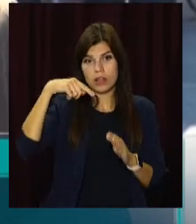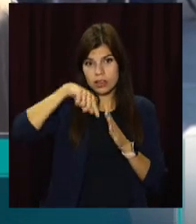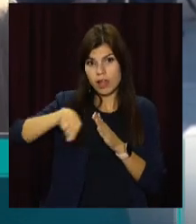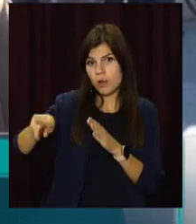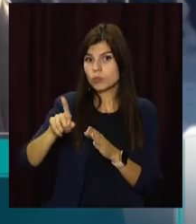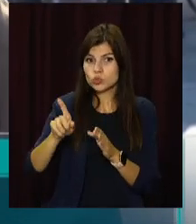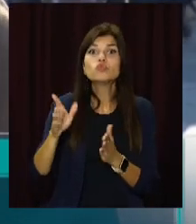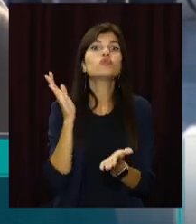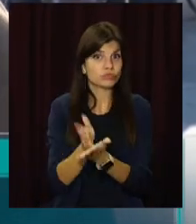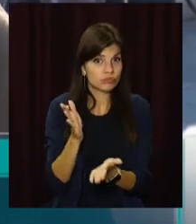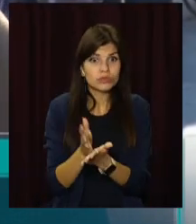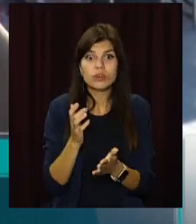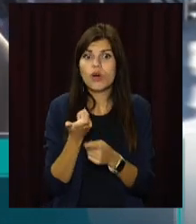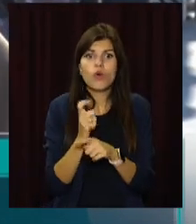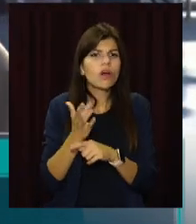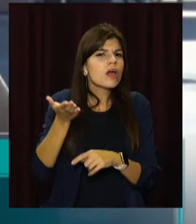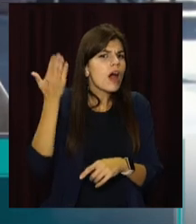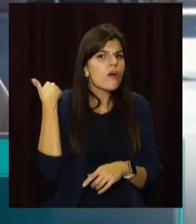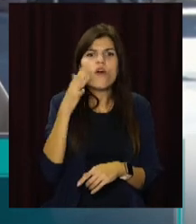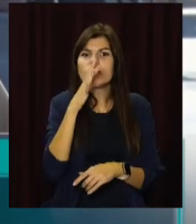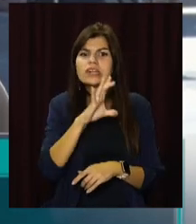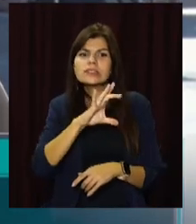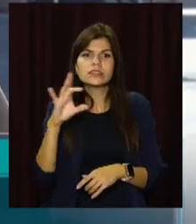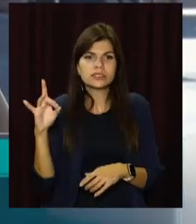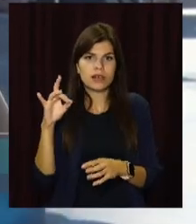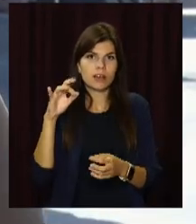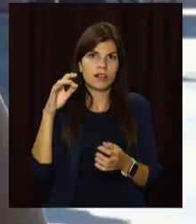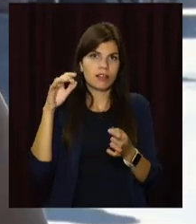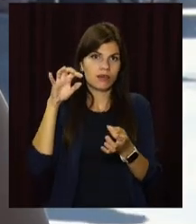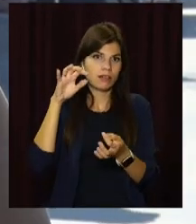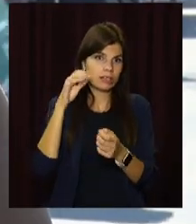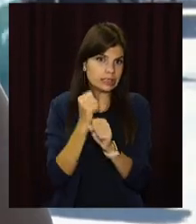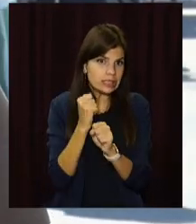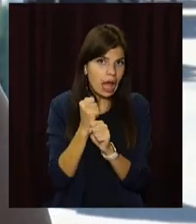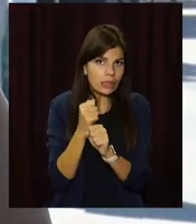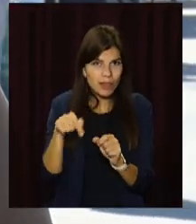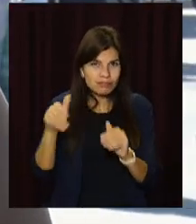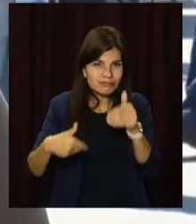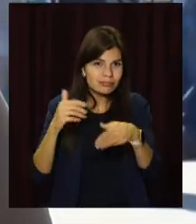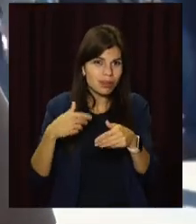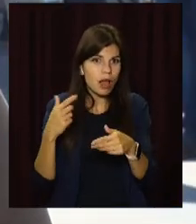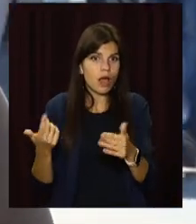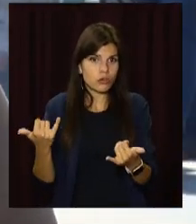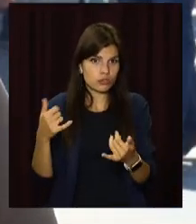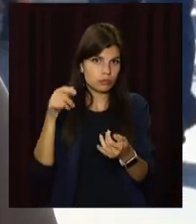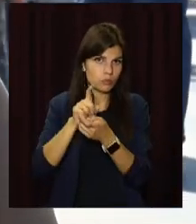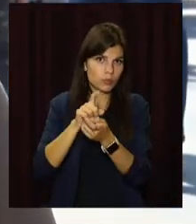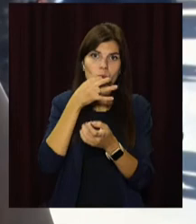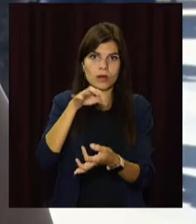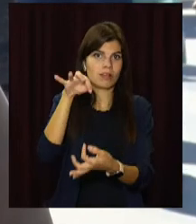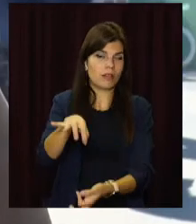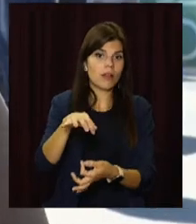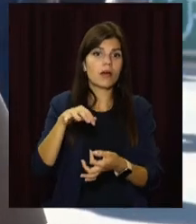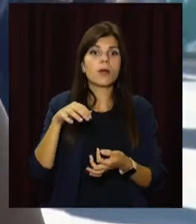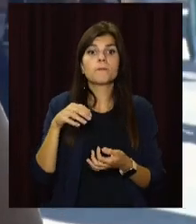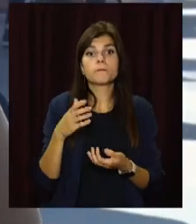была достаточно давно, еще в советские времена она была сделана. И сейчас исследовано 2 километра этой